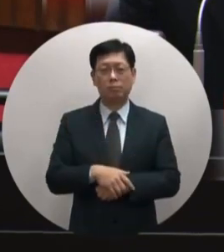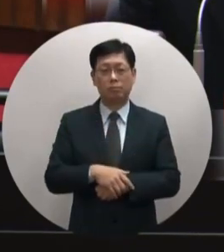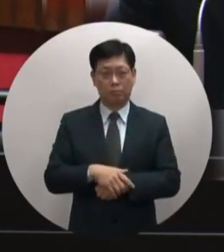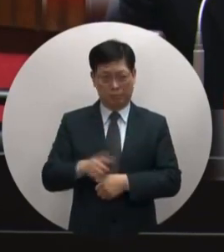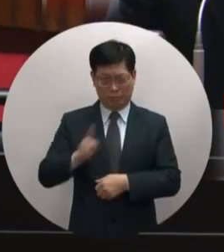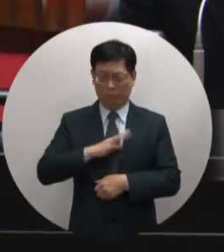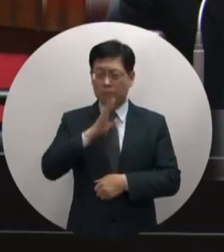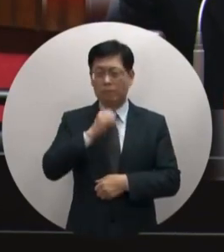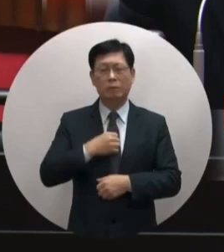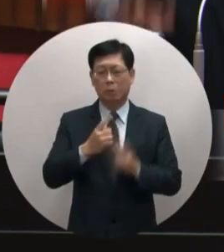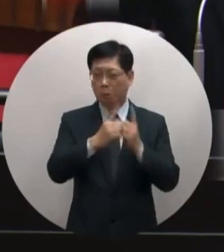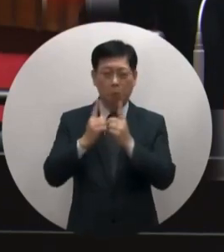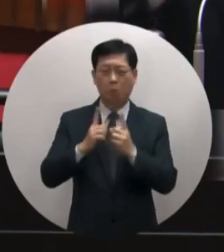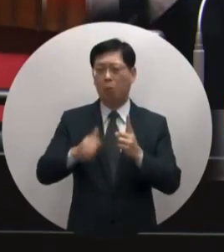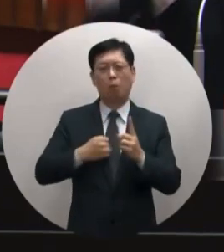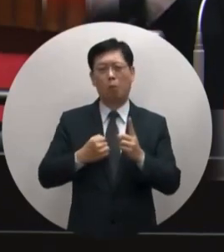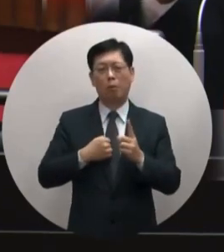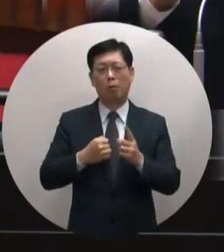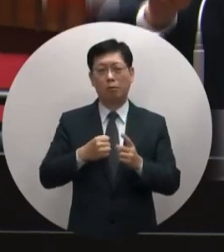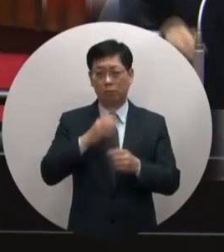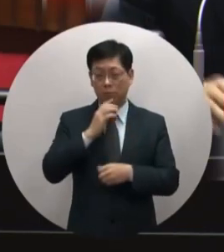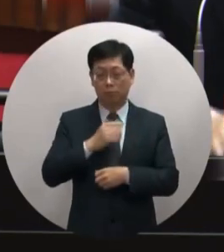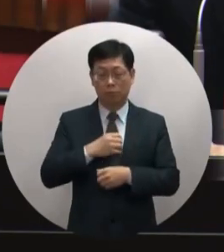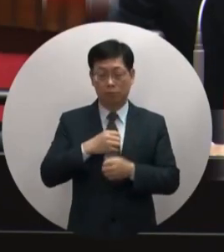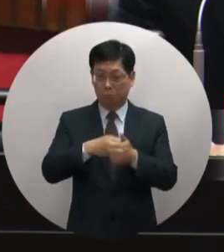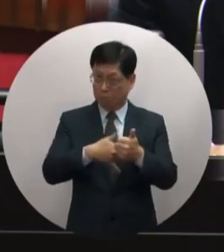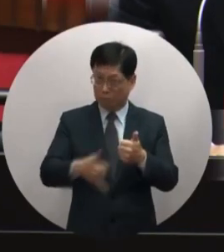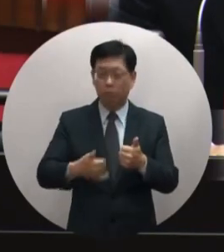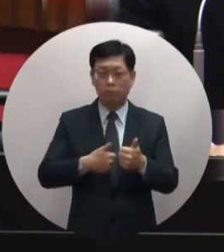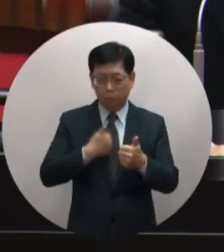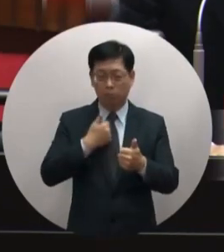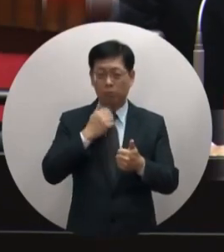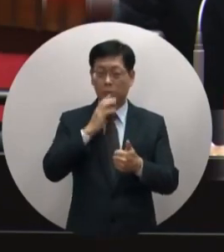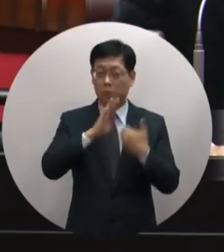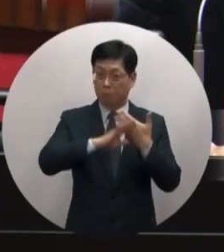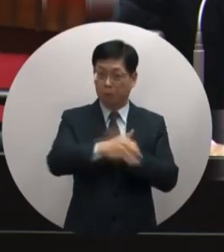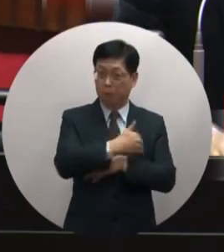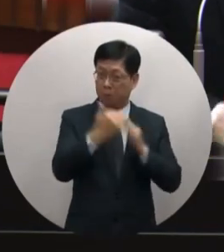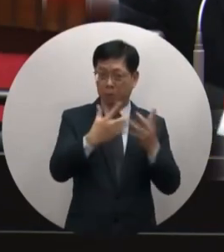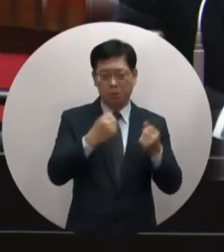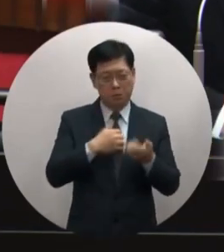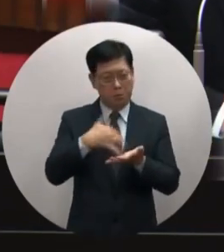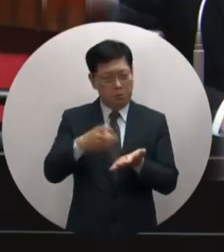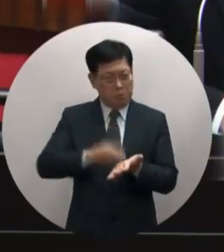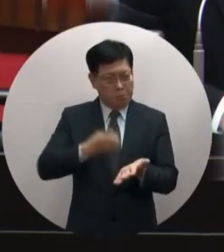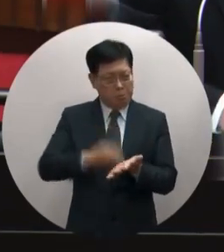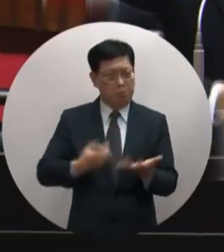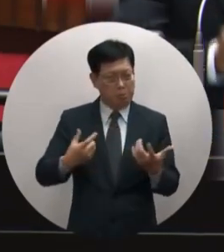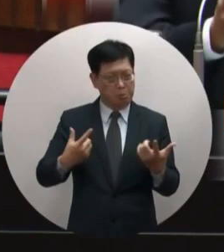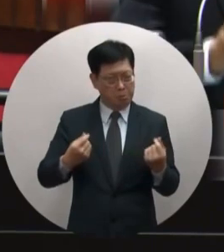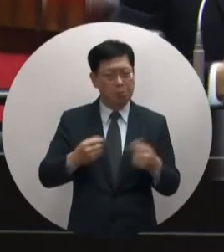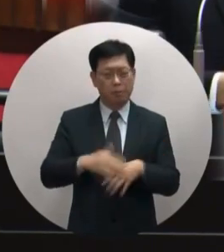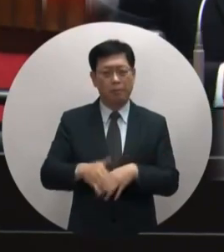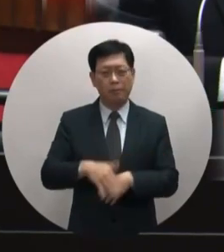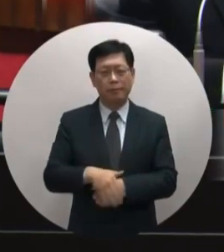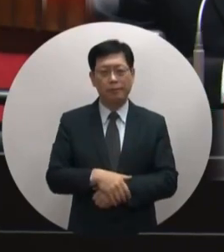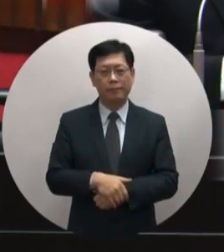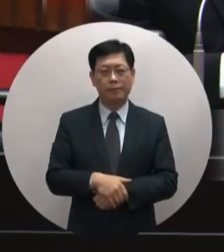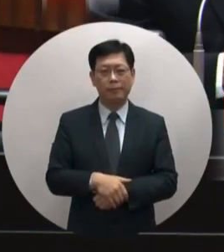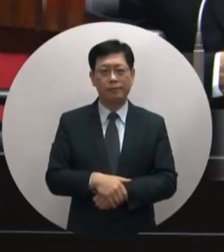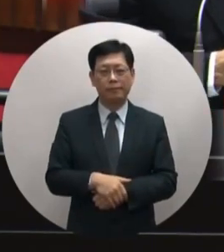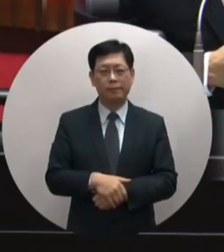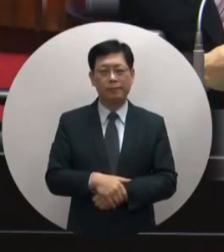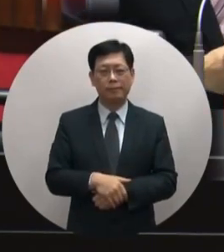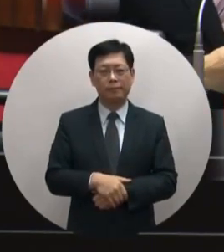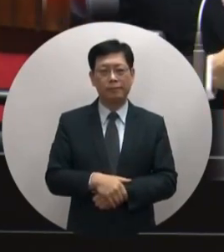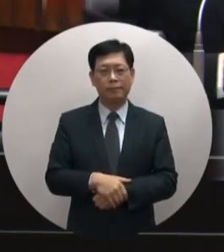認證的人你才有認證所以委員有當時南北冠市也會計較我了解我了解可是第二次